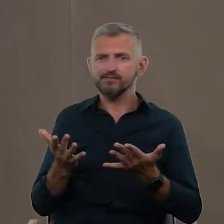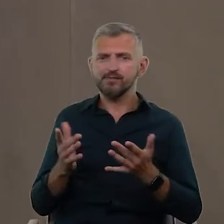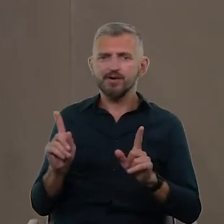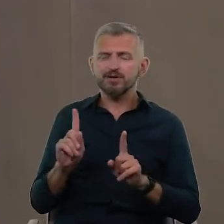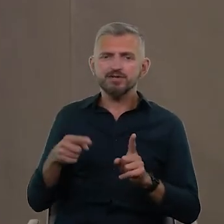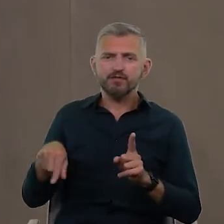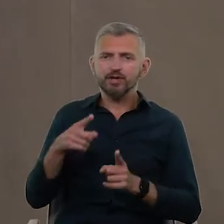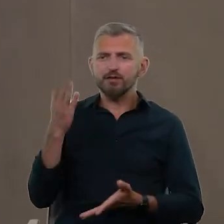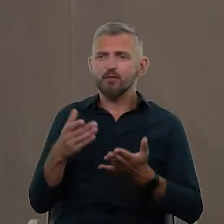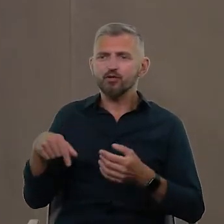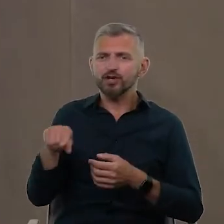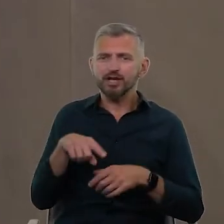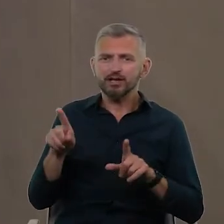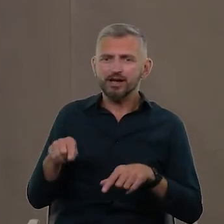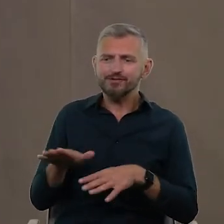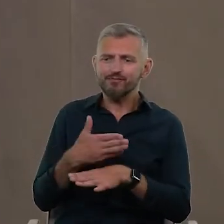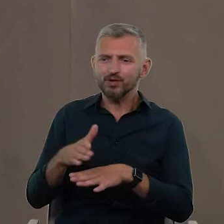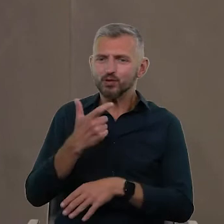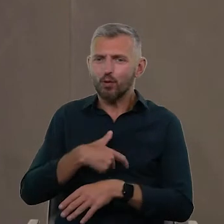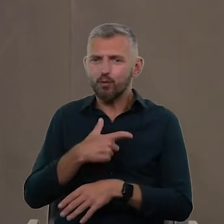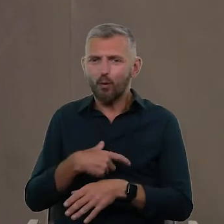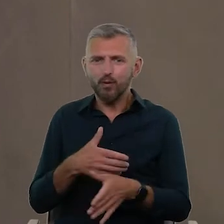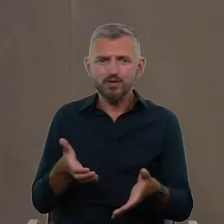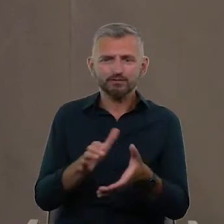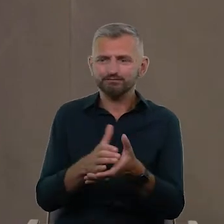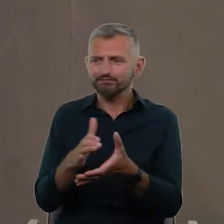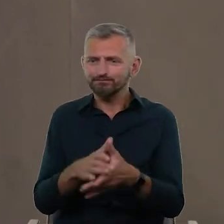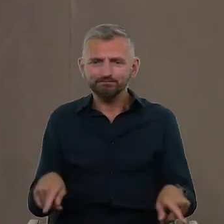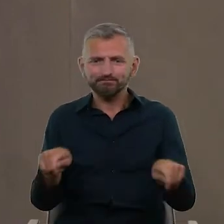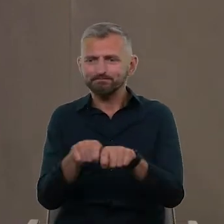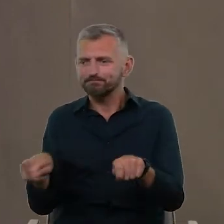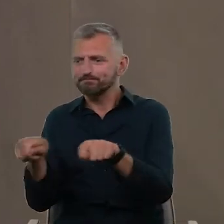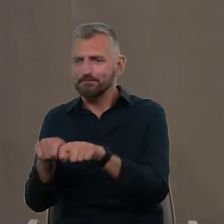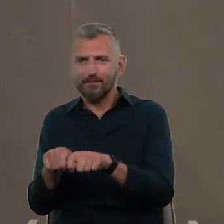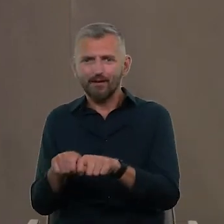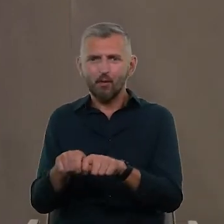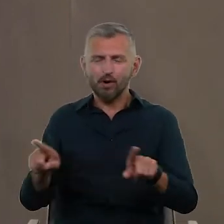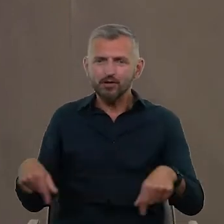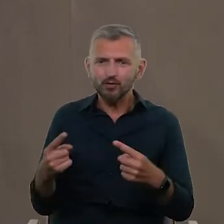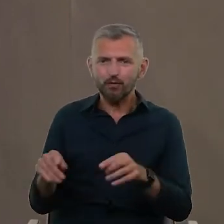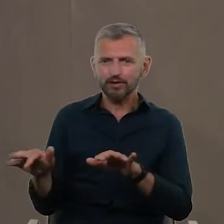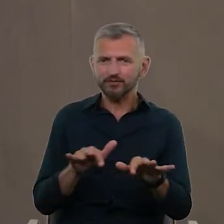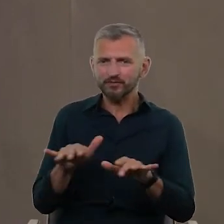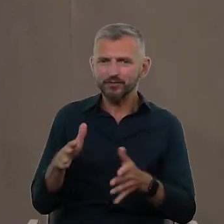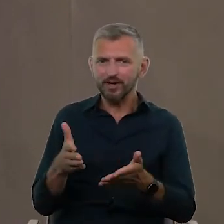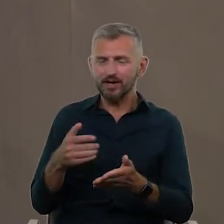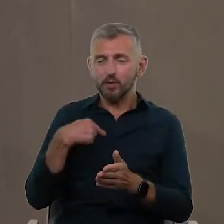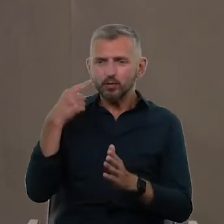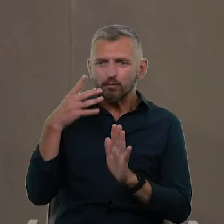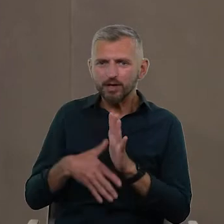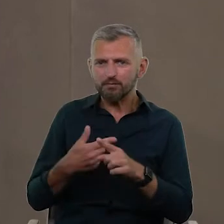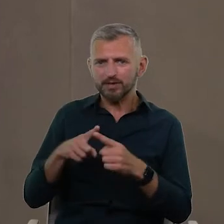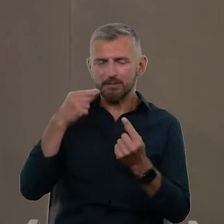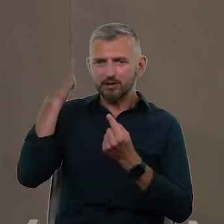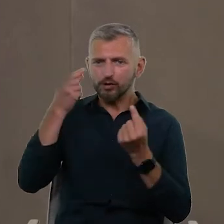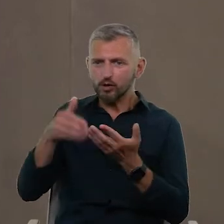щоб вони може їх теж між собою щось їм організовувати? Тобто ми ж розуміємо, що це теж така